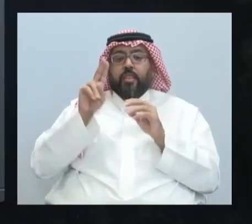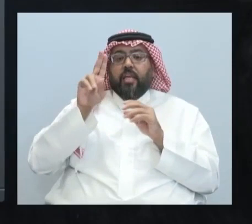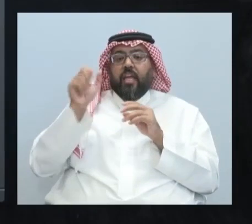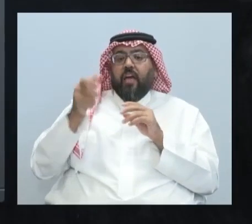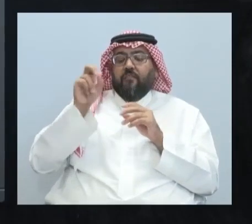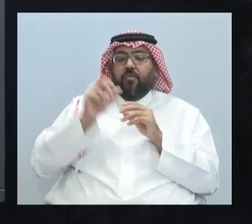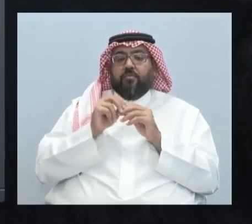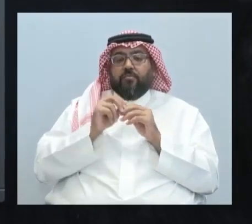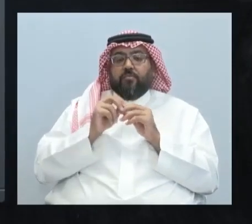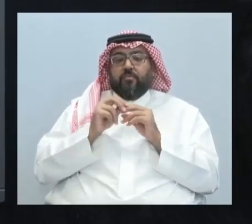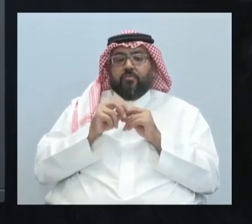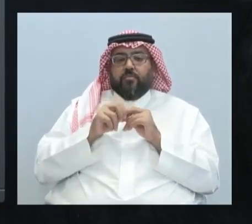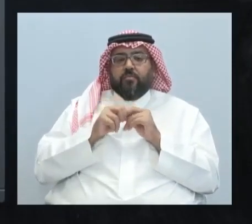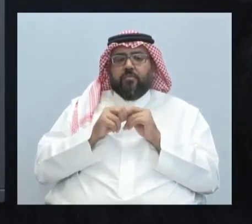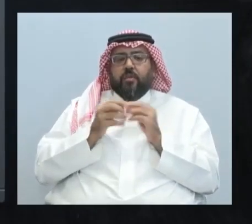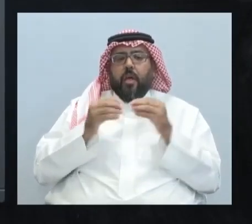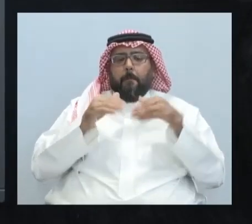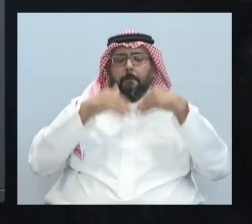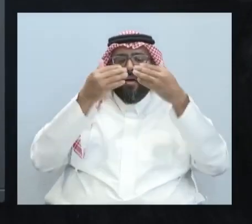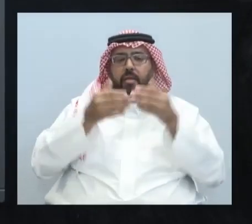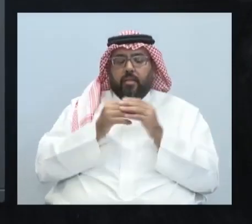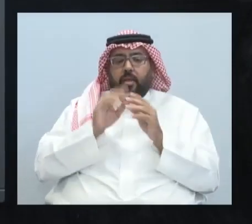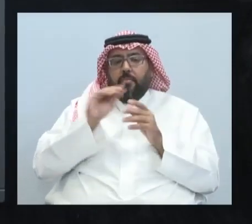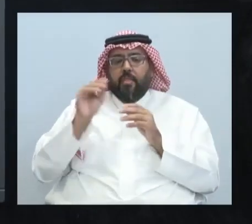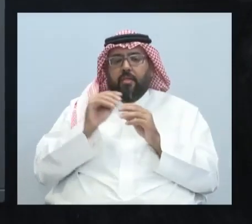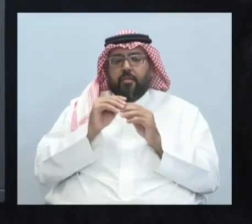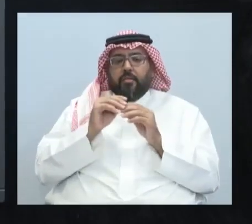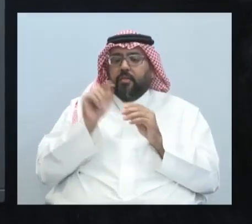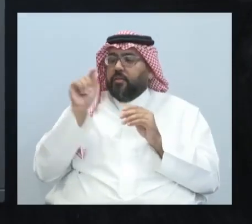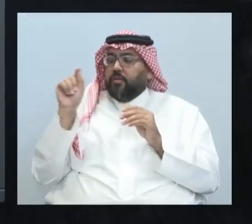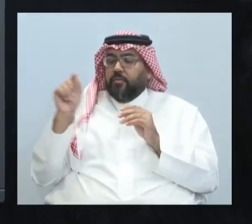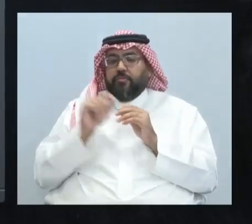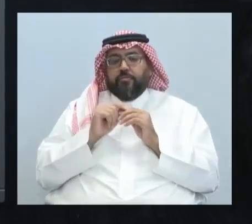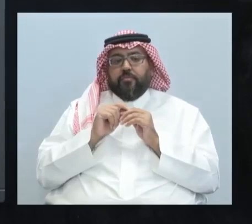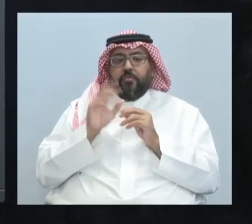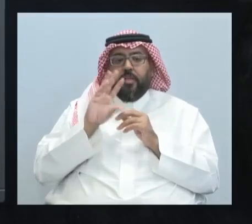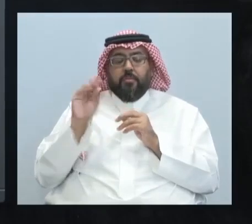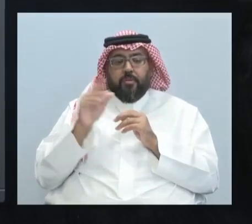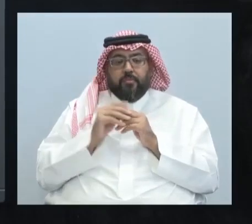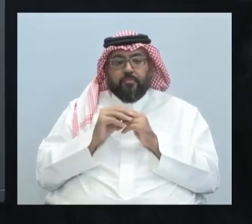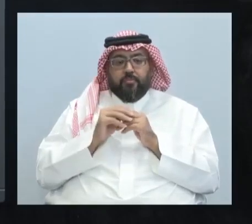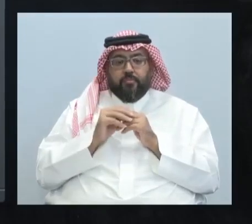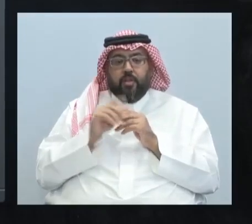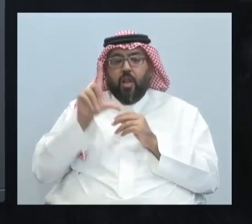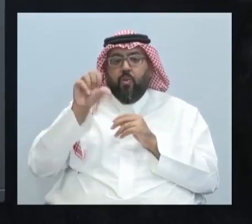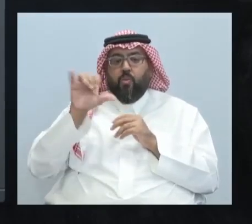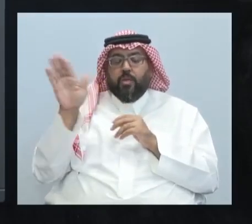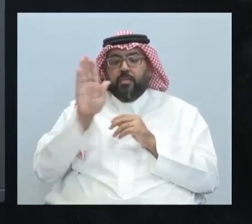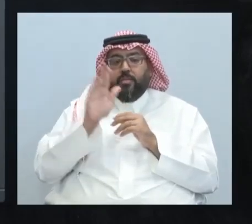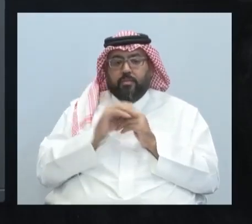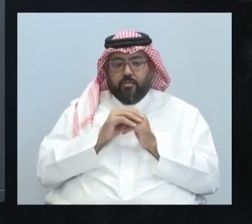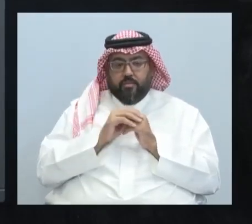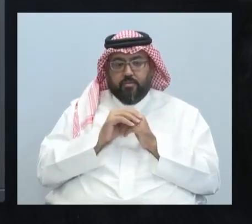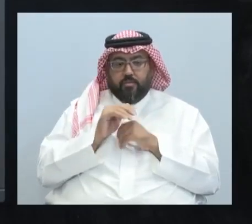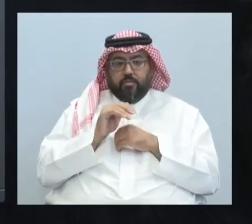من خلال الالكترونات التكافؤ بعد ذلك تمثل بالتمثيل النقطي اللي هو مين التمثيل النقطي التمثيل لوس تمثيل